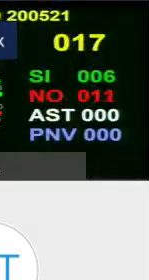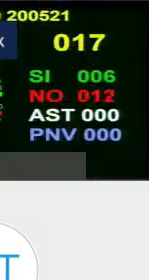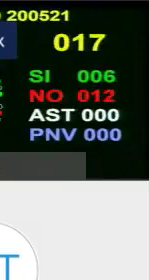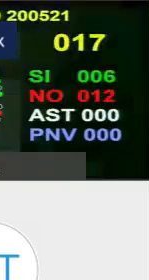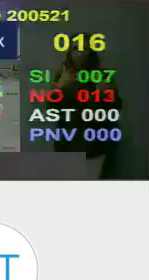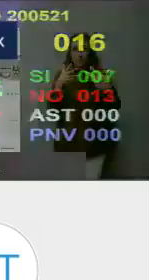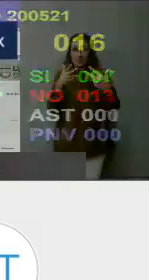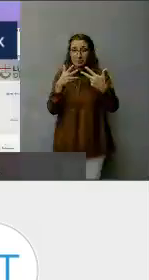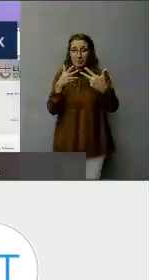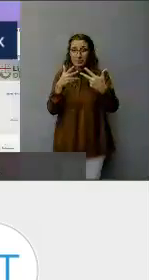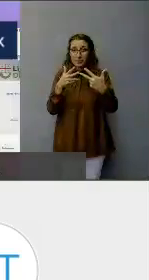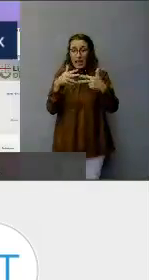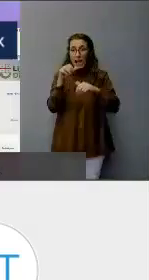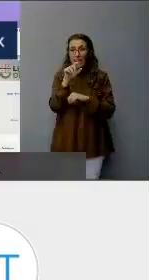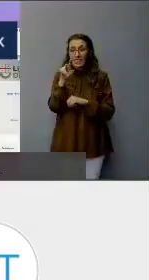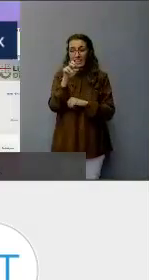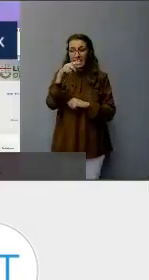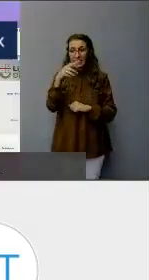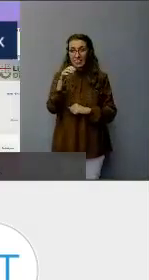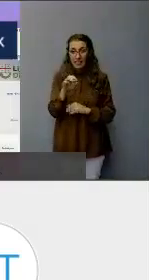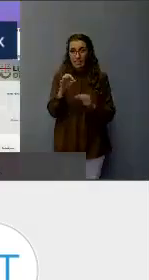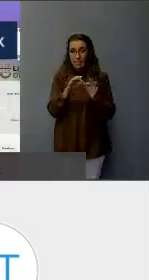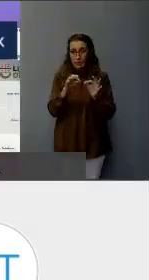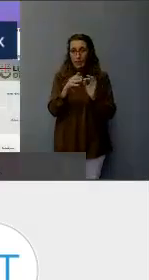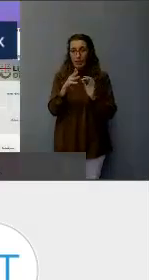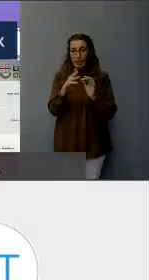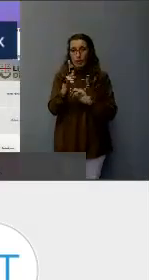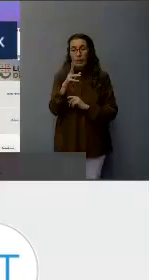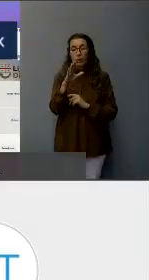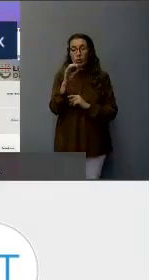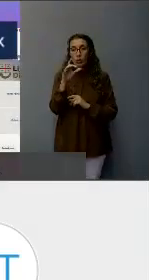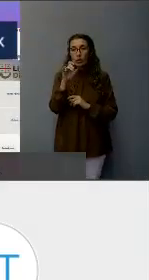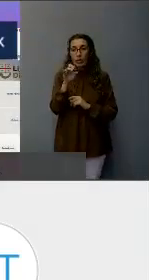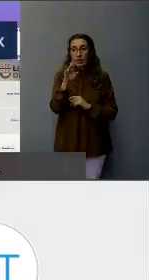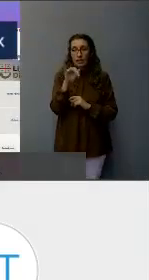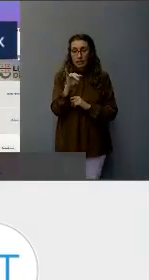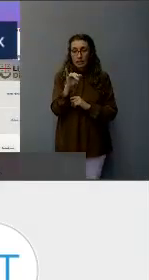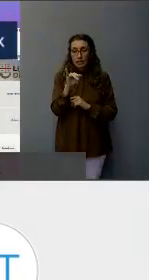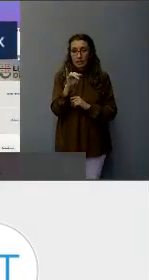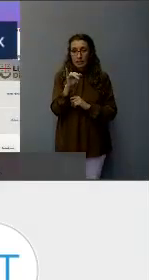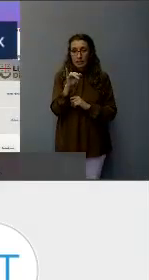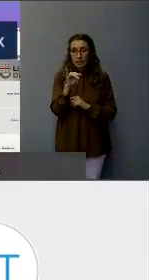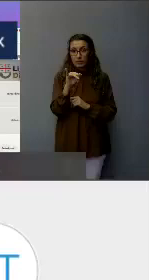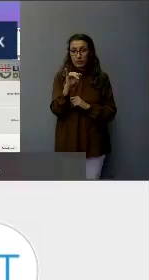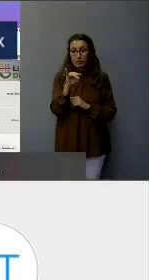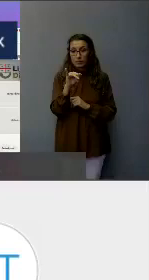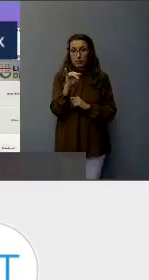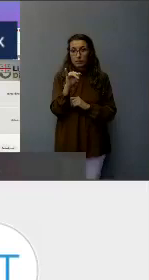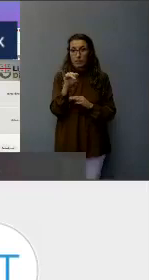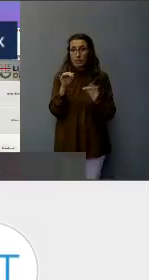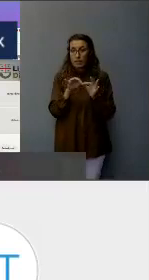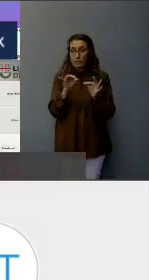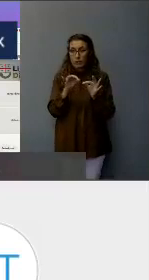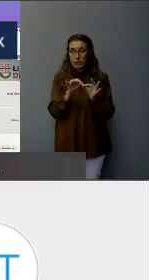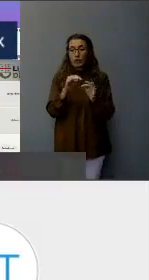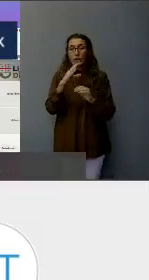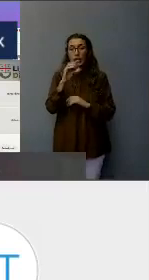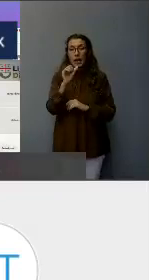numero undici consiglieri correrle consigliera bruccoleri favorevole